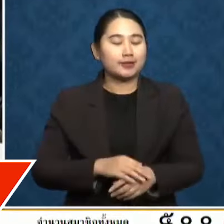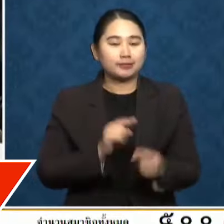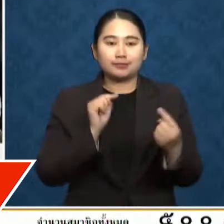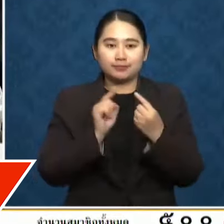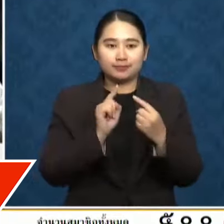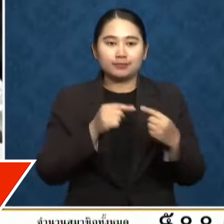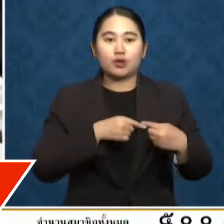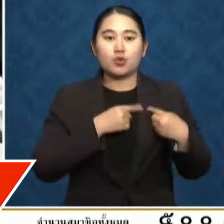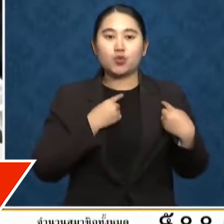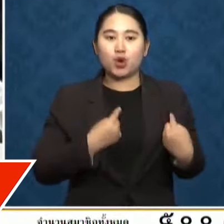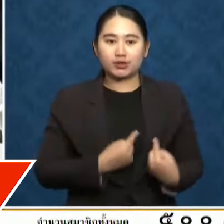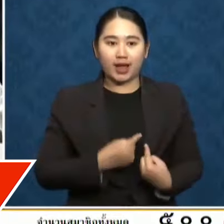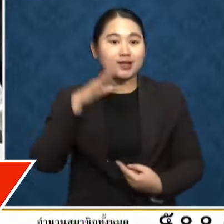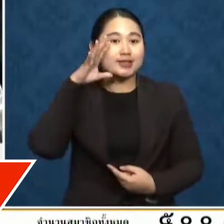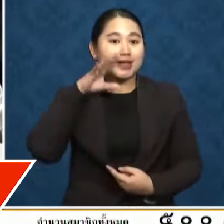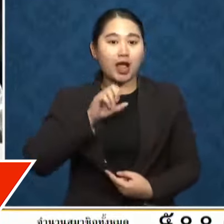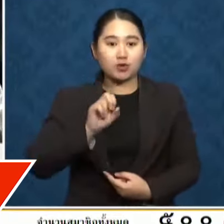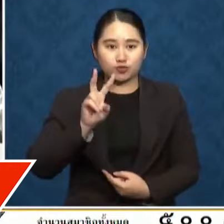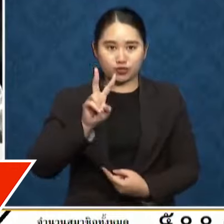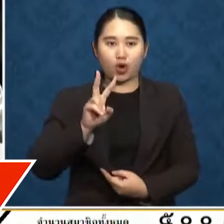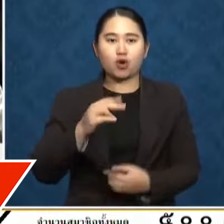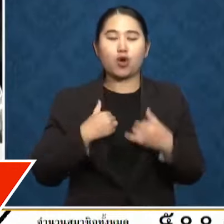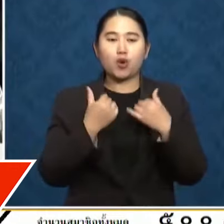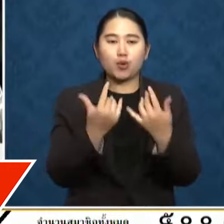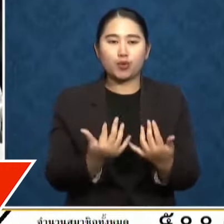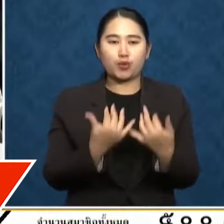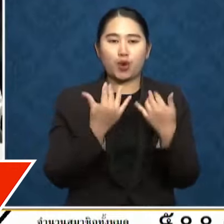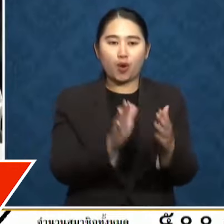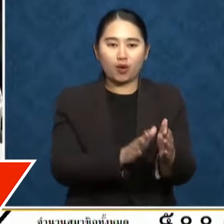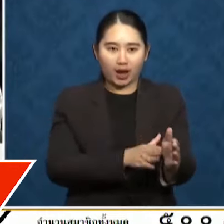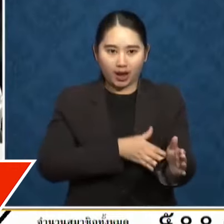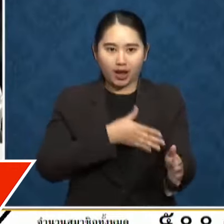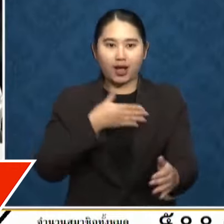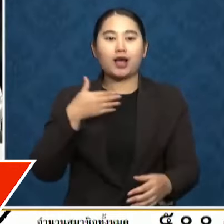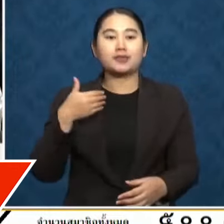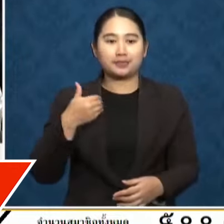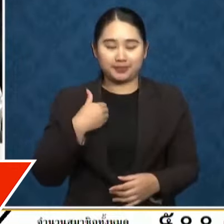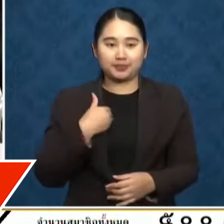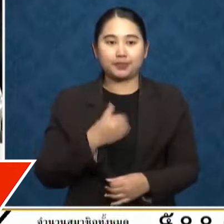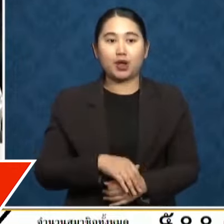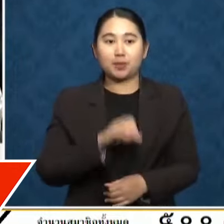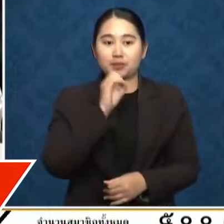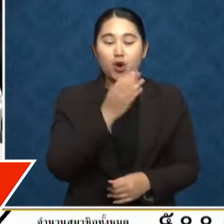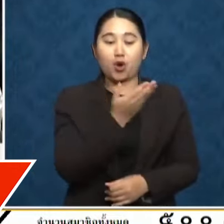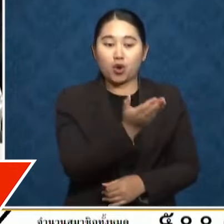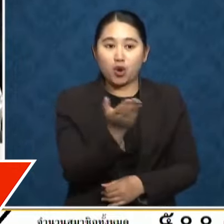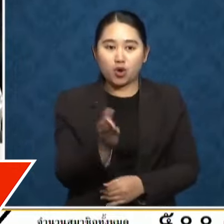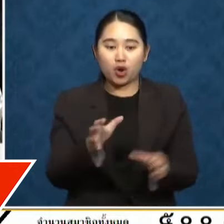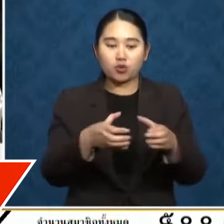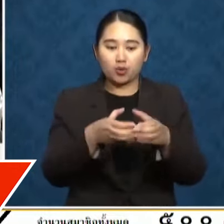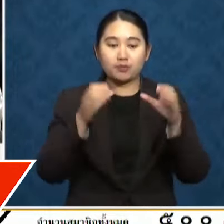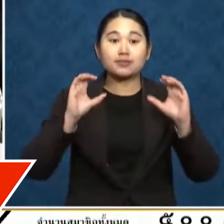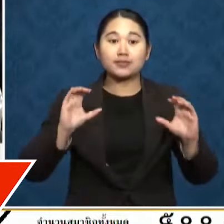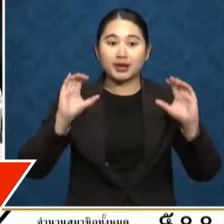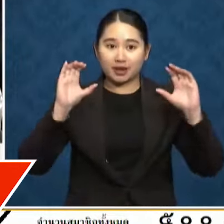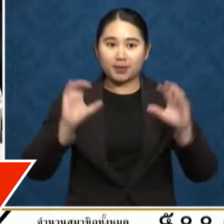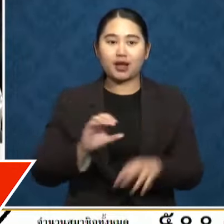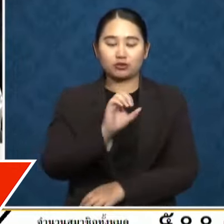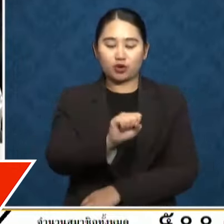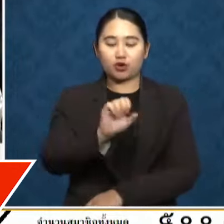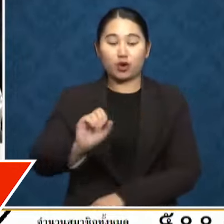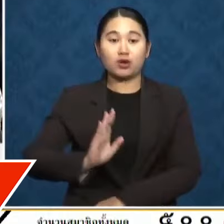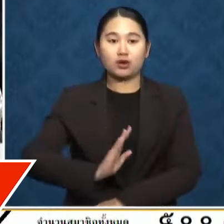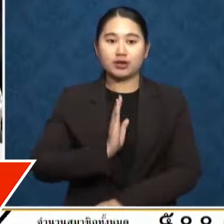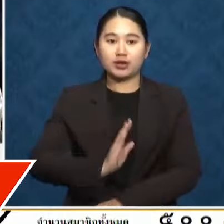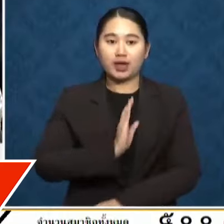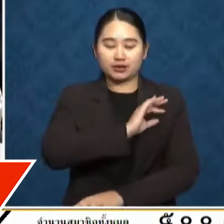ของหญิงข้ามเพศที่รอสิงนี้มานานตลดชีวิตขอวงวรผักร่มรรฐบาและสมาชิกอันอ